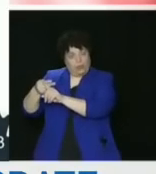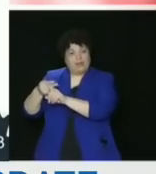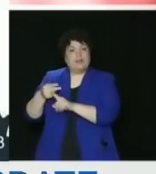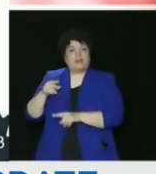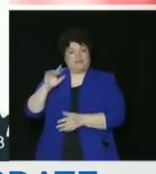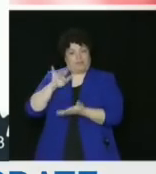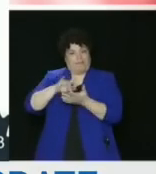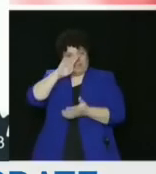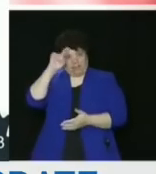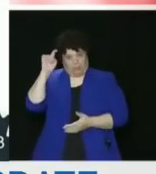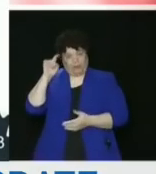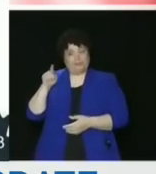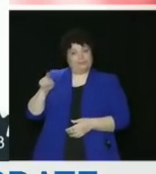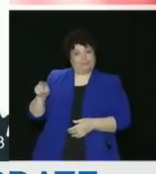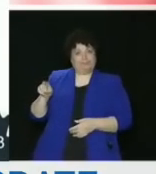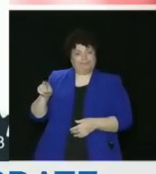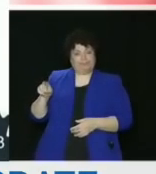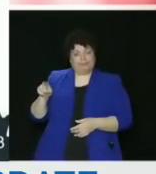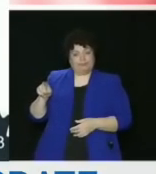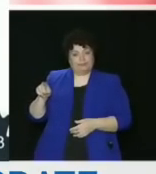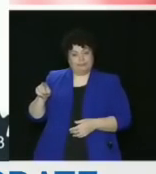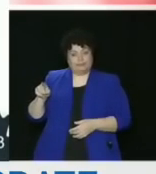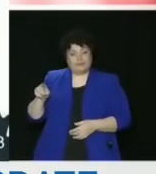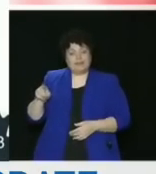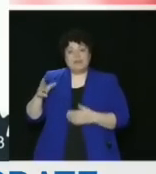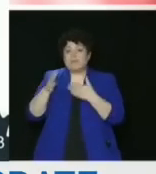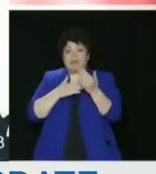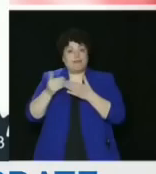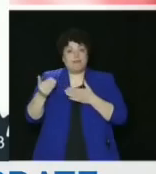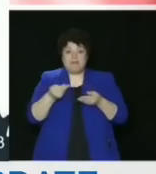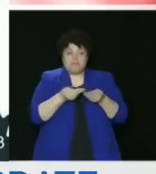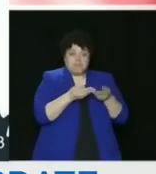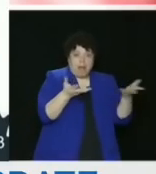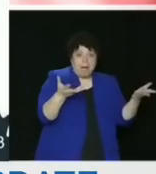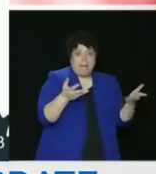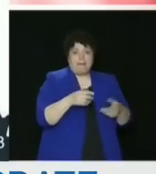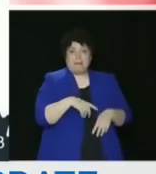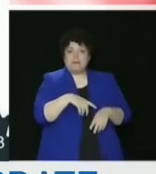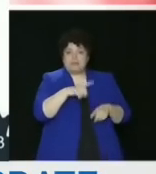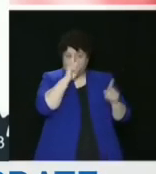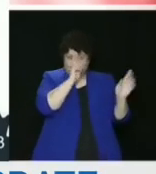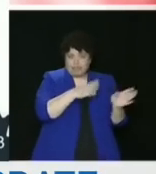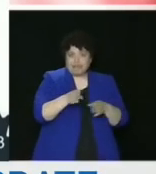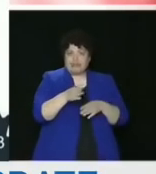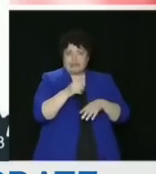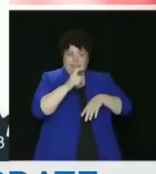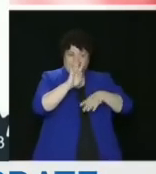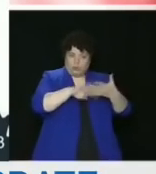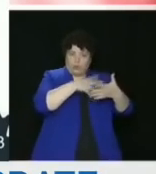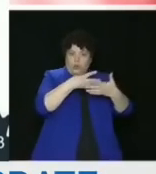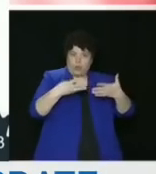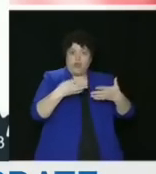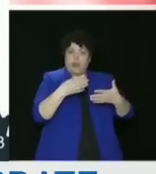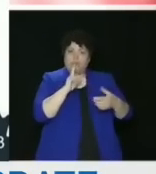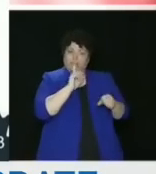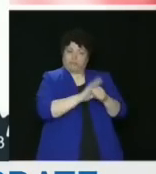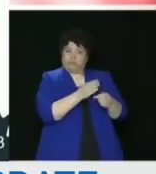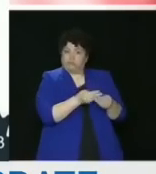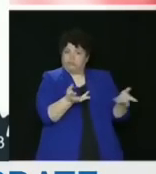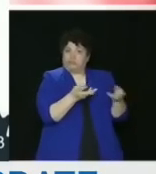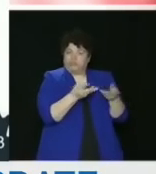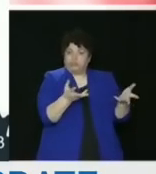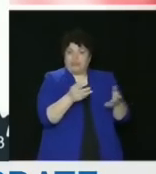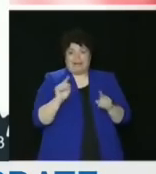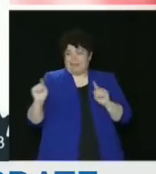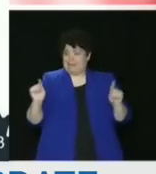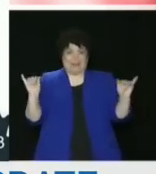de vaccination sont les mêmes Despite que dans le the scénario same supply précédent, and schedule of dans ce vaccine cas, rollout la as in the levée des previous restrictions scenario. d'ici le milieu In de this